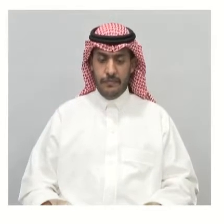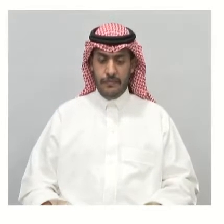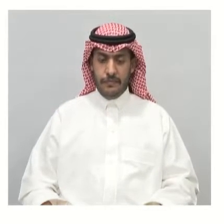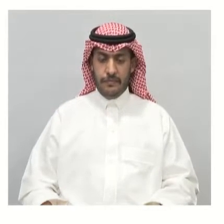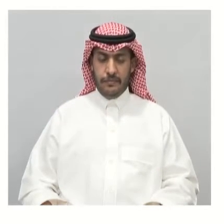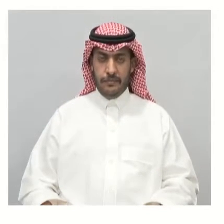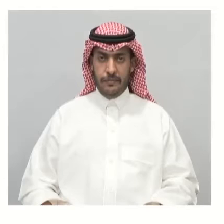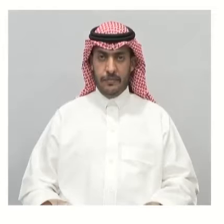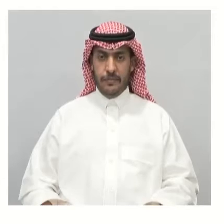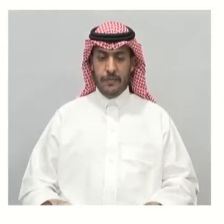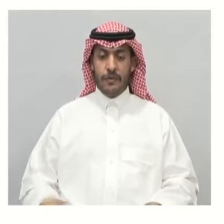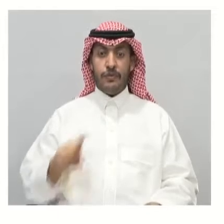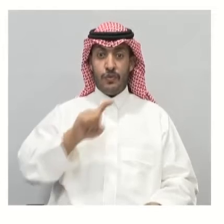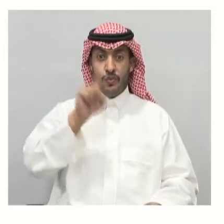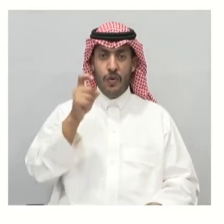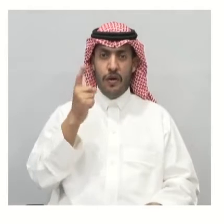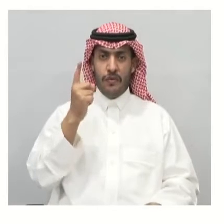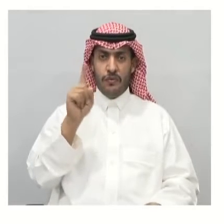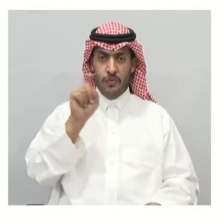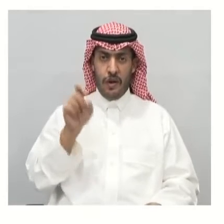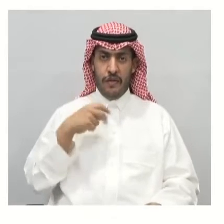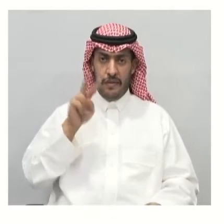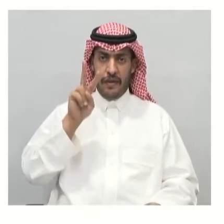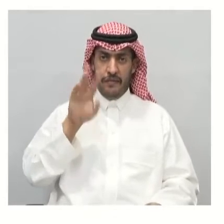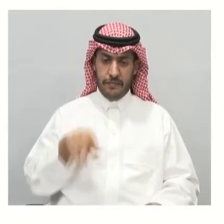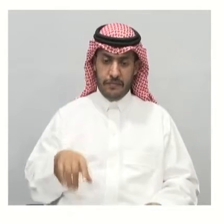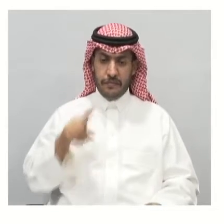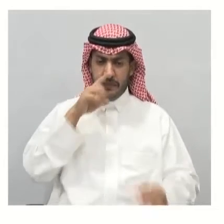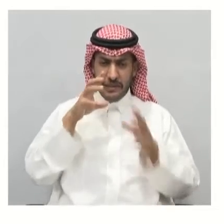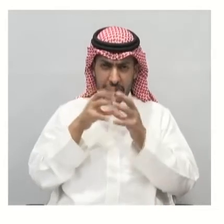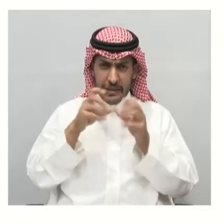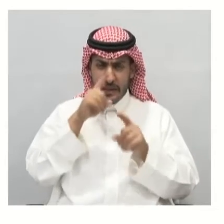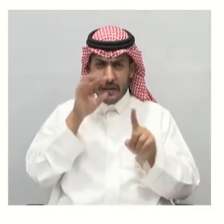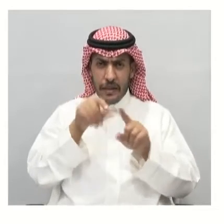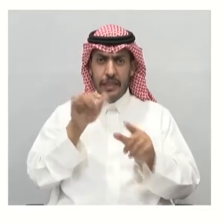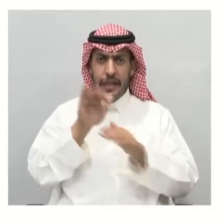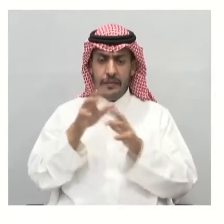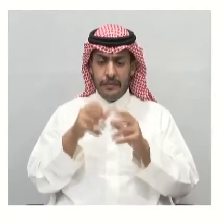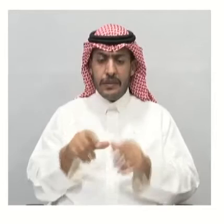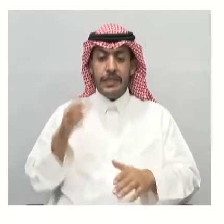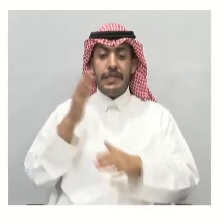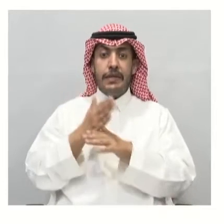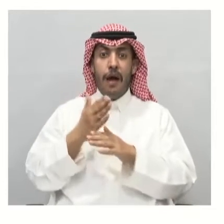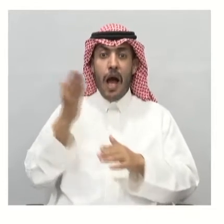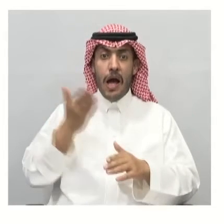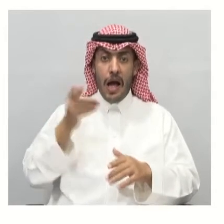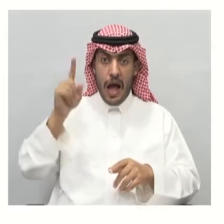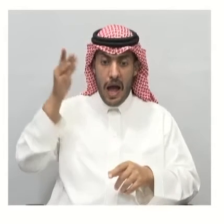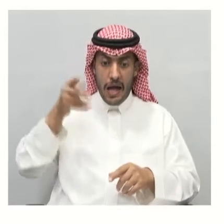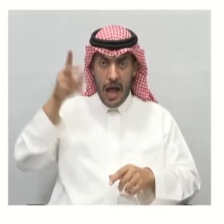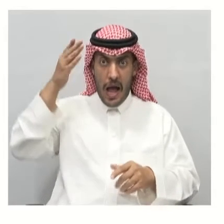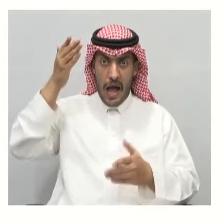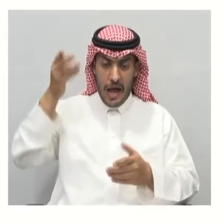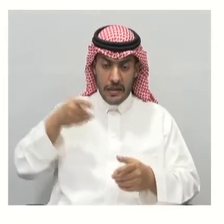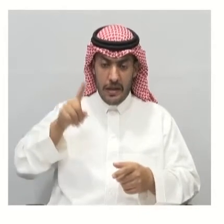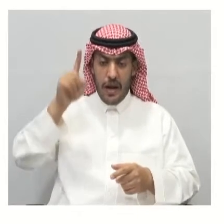للكعبه لدينا سؤ تحليلي في بدايه الدرس لماذا ارسل الله الانبياء